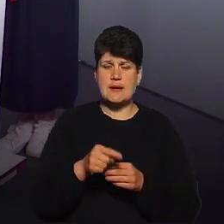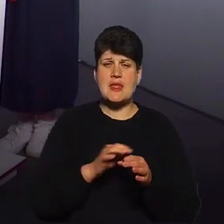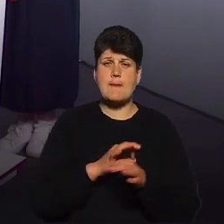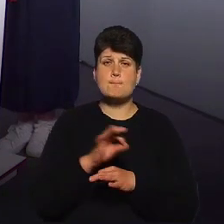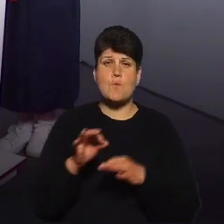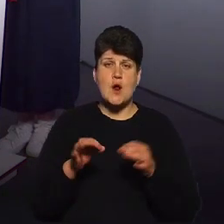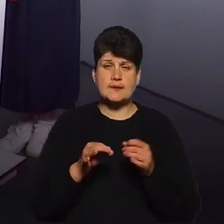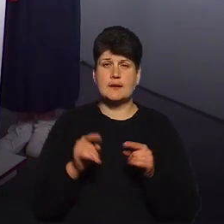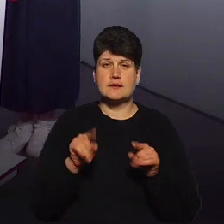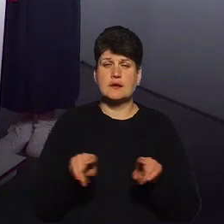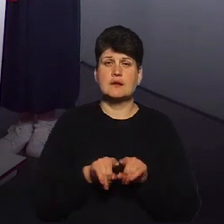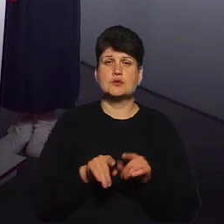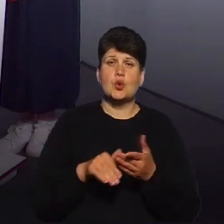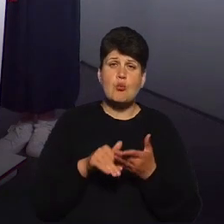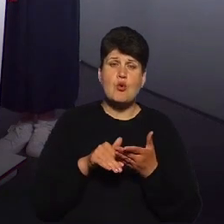допомагали,